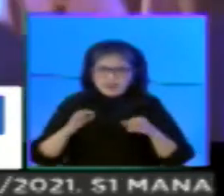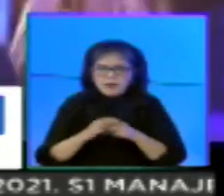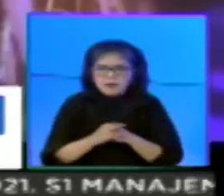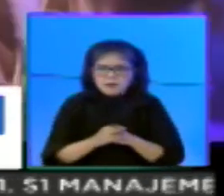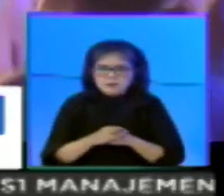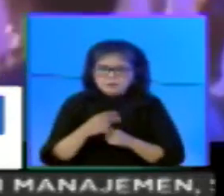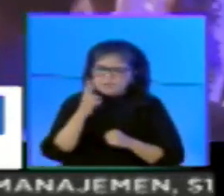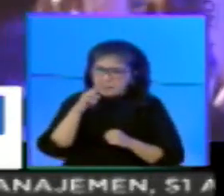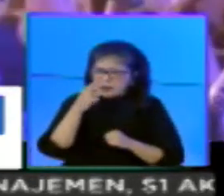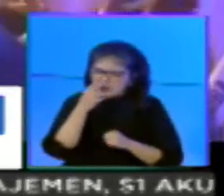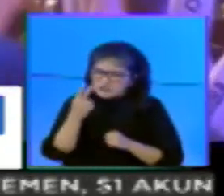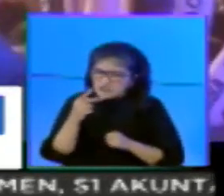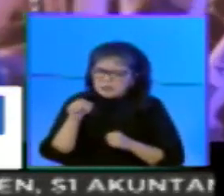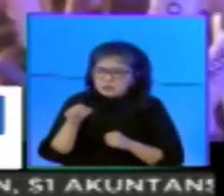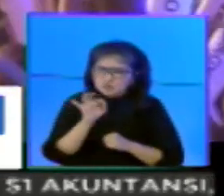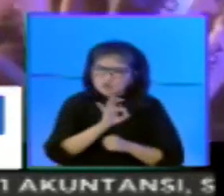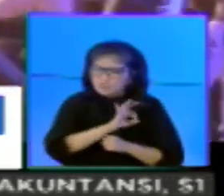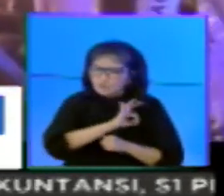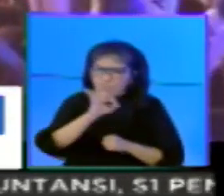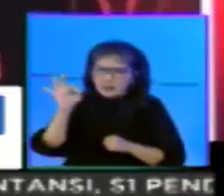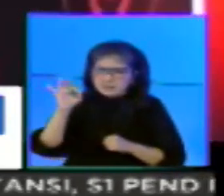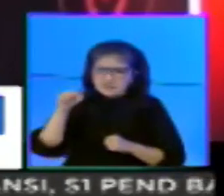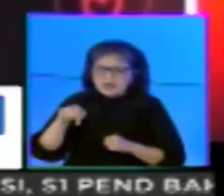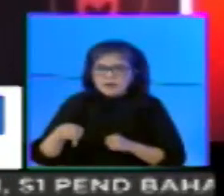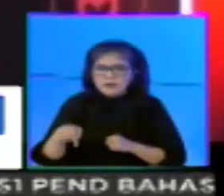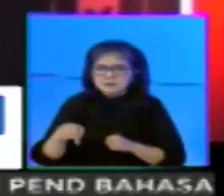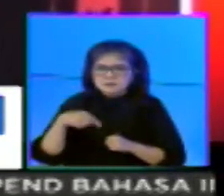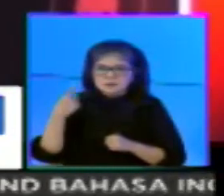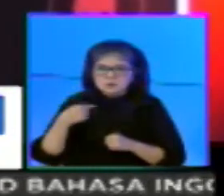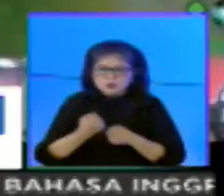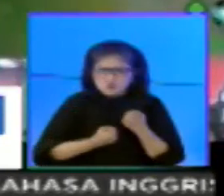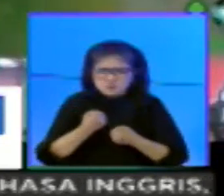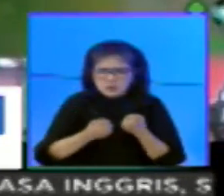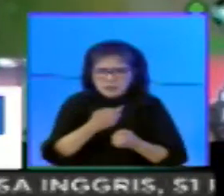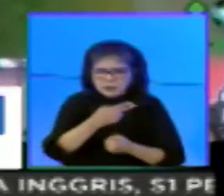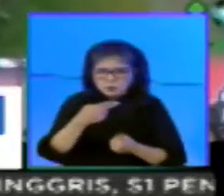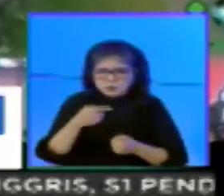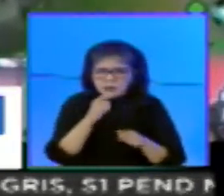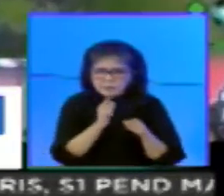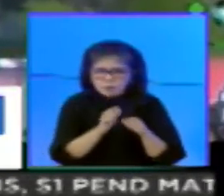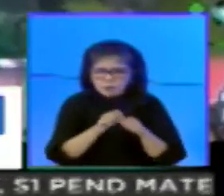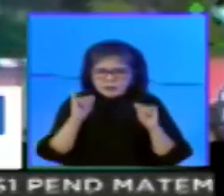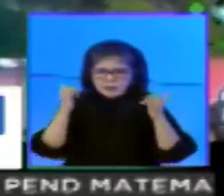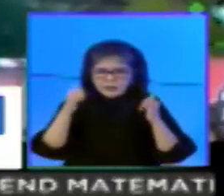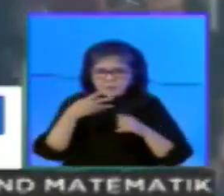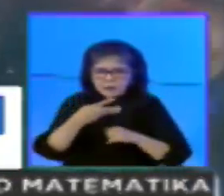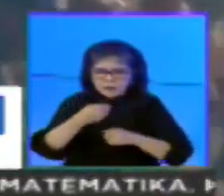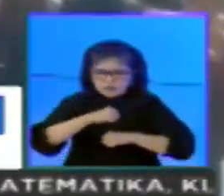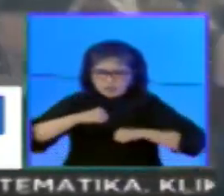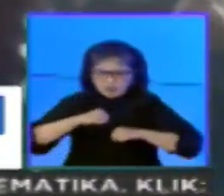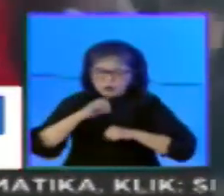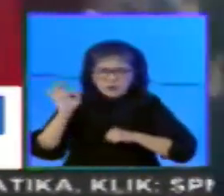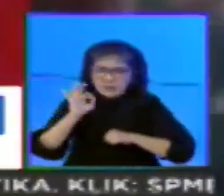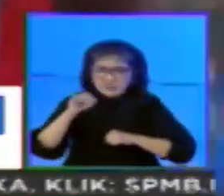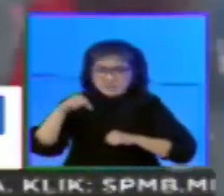kelihatan belum ada developer Indonesia yang meluncurkan game e-sports. Itu satu potensi gitu. Terus kedua, kita juga dari sisi kompetisi,